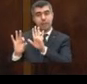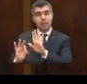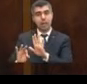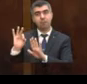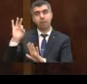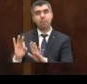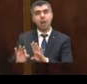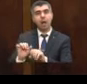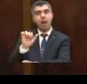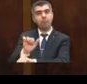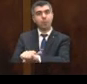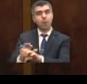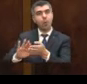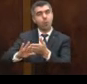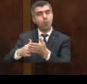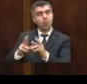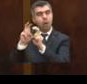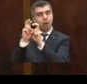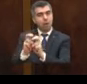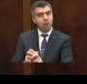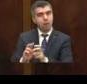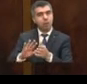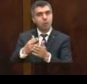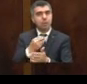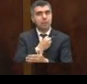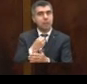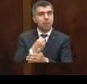المغاربة، وخفض هذوك النفقات المباشرة للصحة من